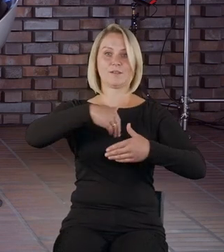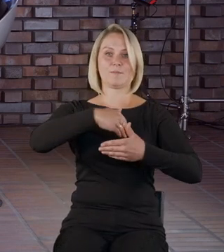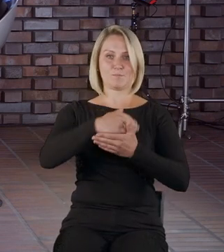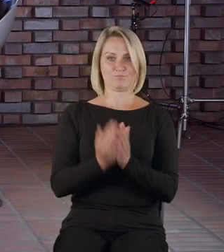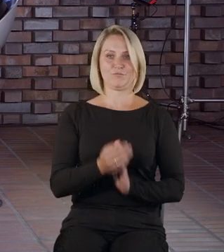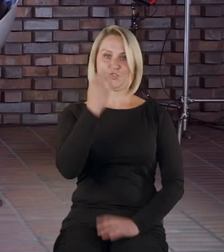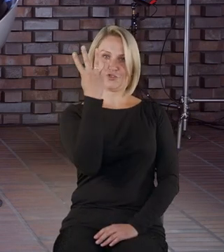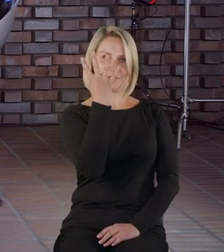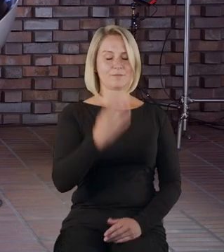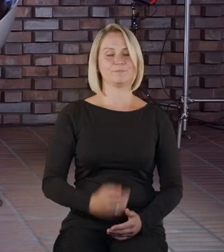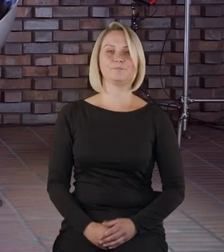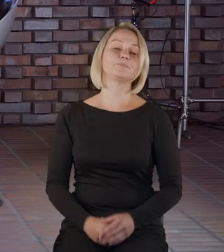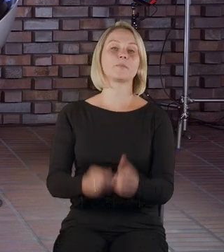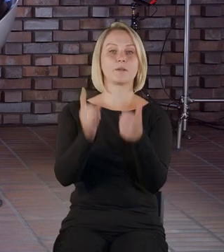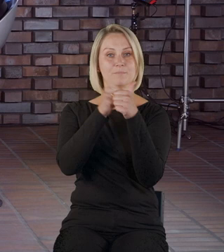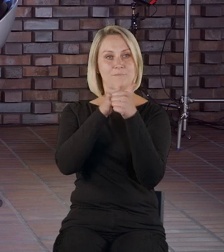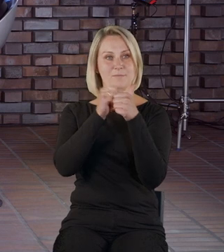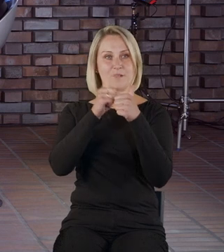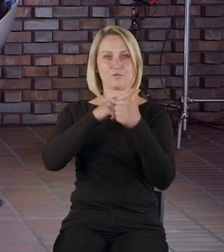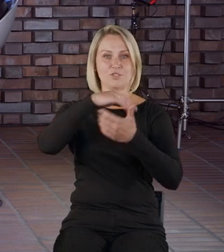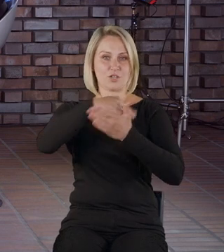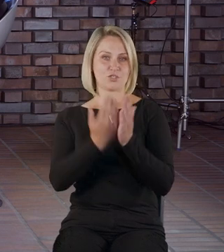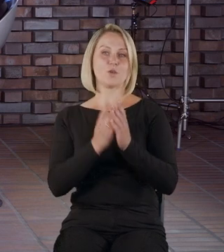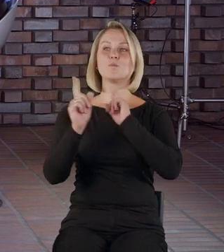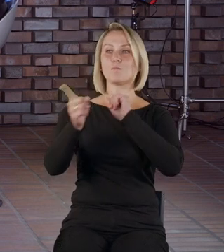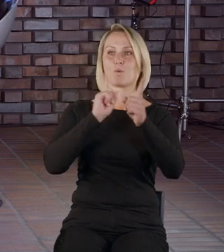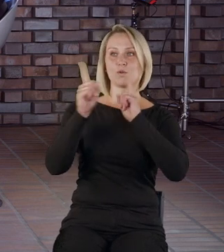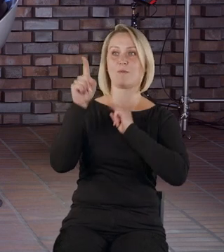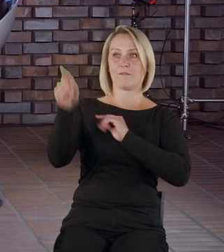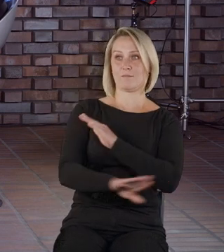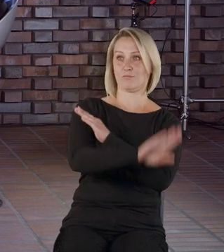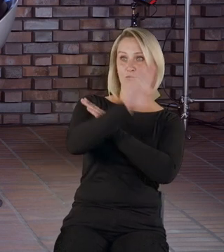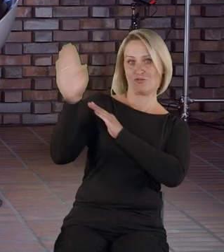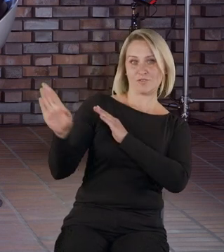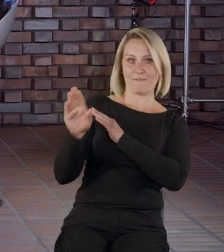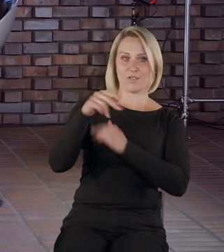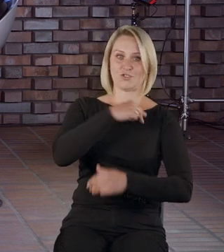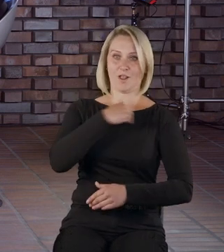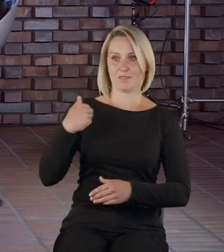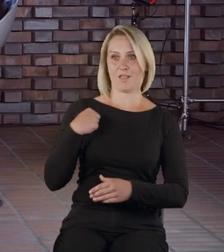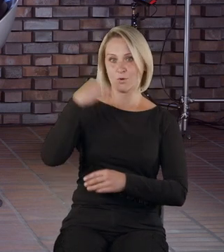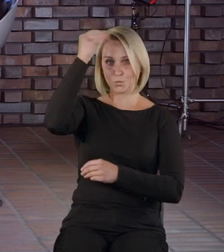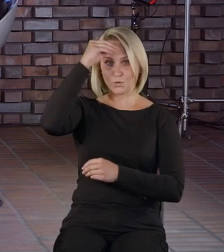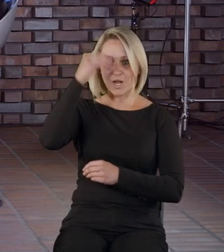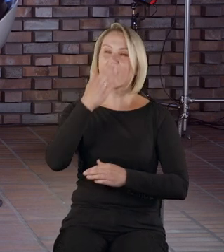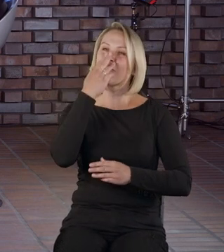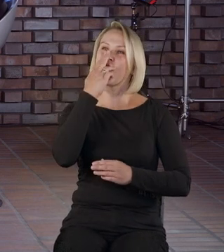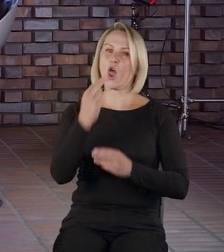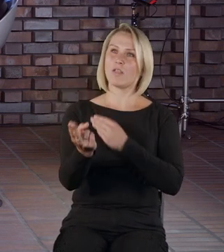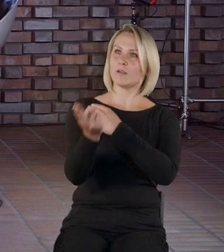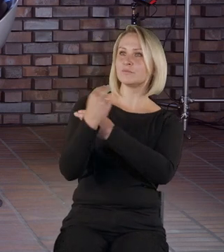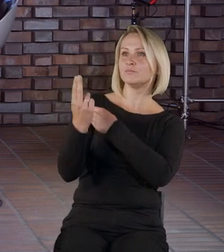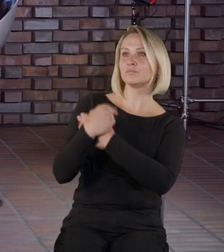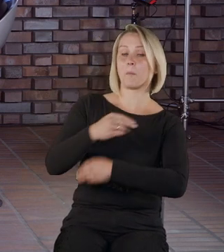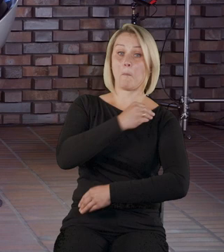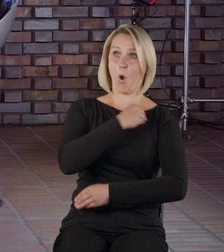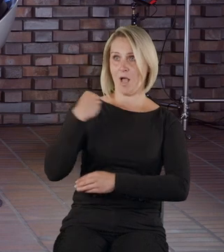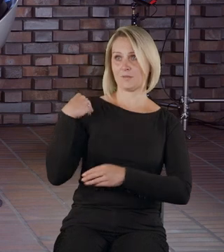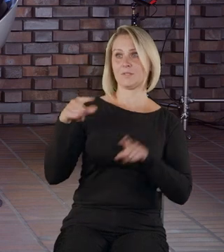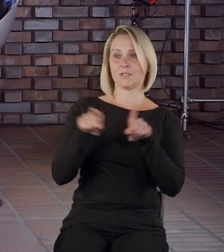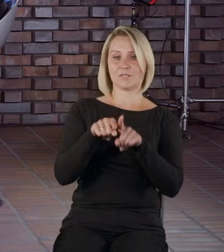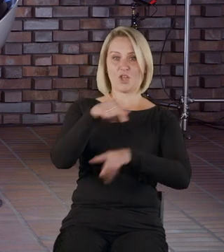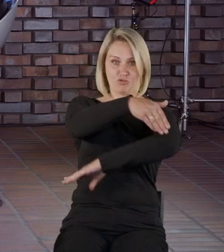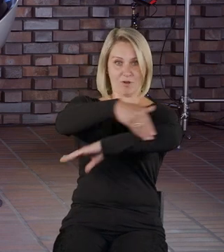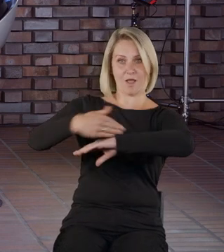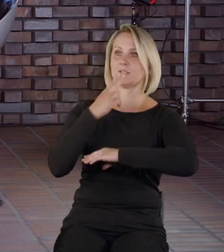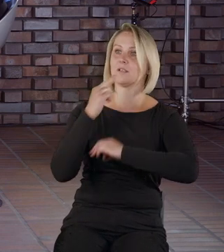4 części. W pierwszej z nich porozmawiamy z przedstawicielami naszej uczelni, którzy będą mówić o zasadach rekrutacji dla Polaków, cudzoziemców,